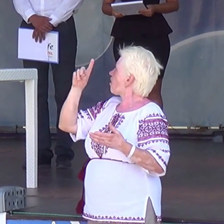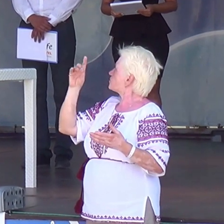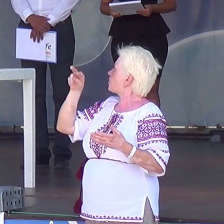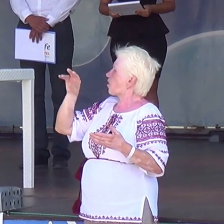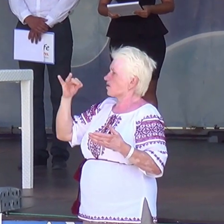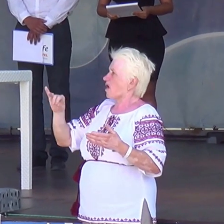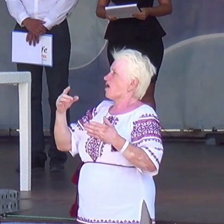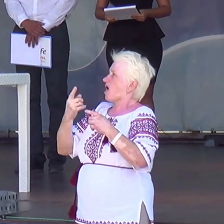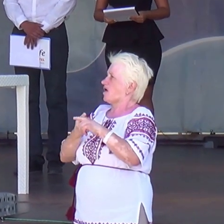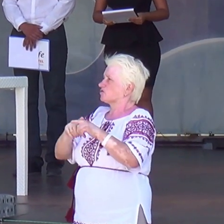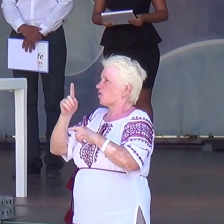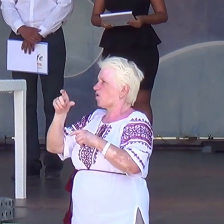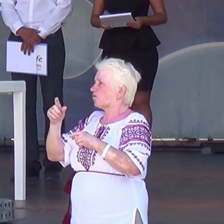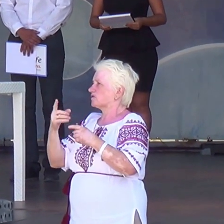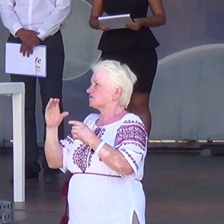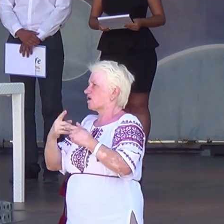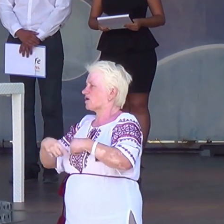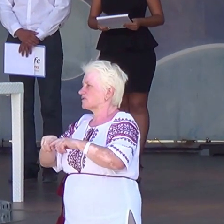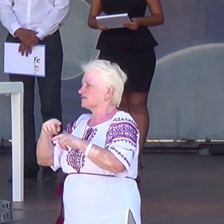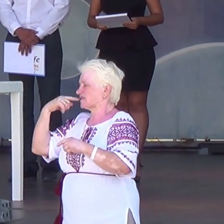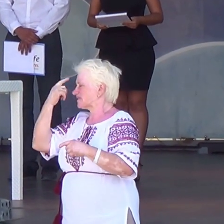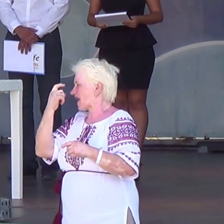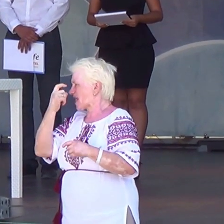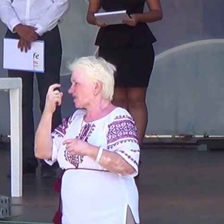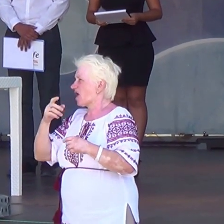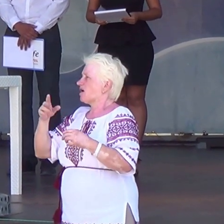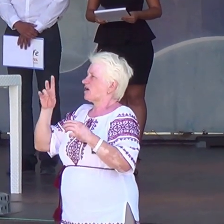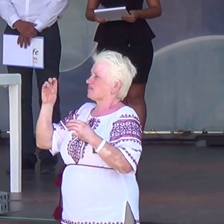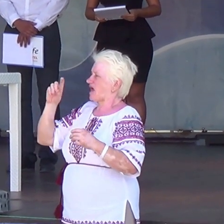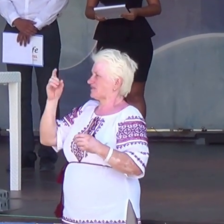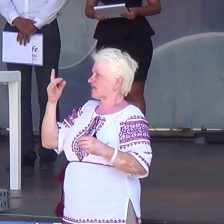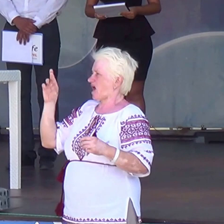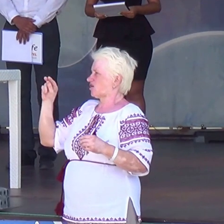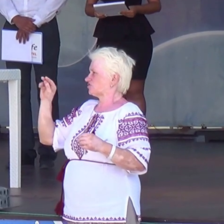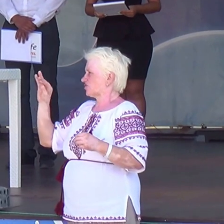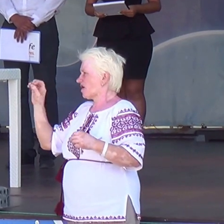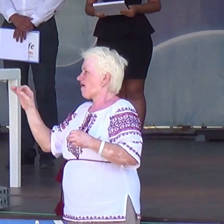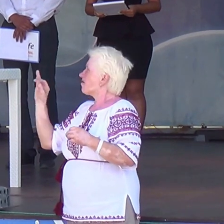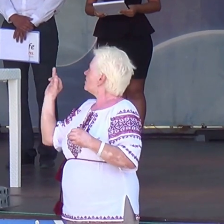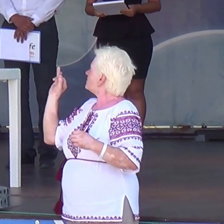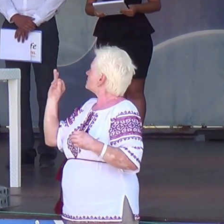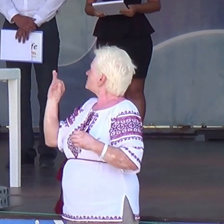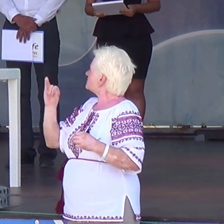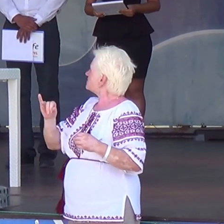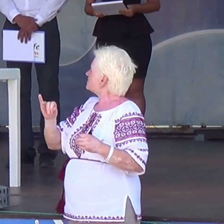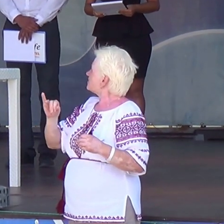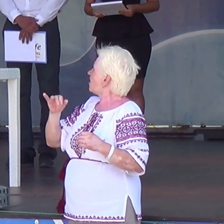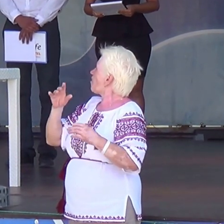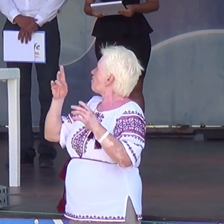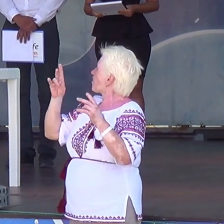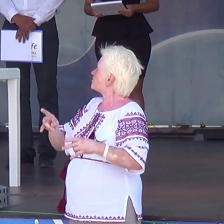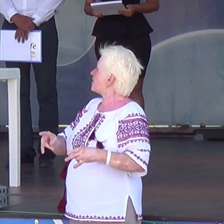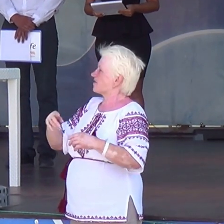люди с ограниченным зрением, среди них и тотально незрячие спортсмены. Кроме того, это люди с